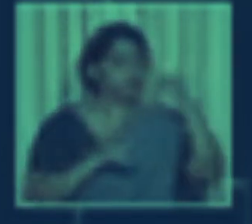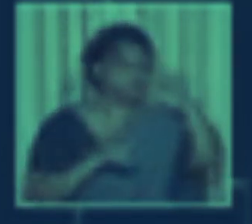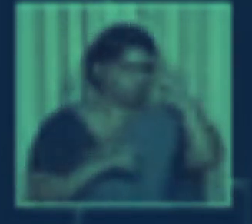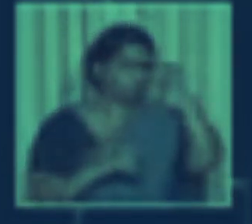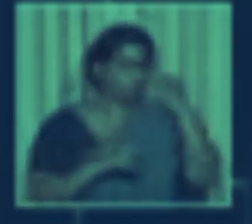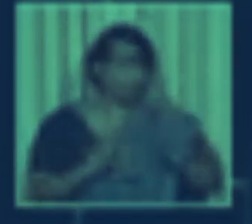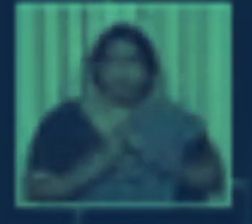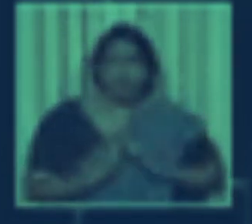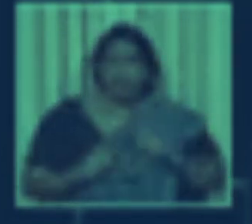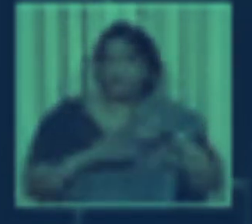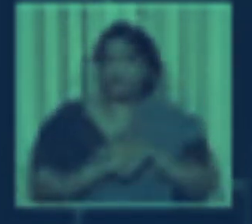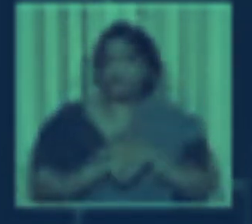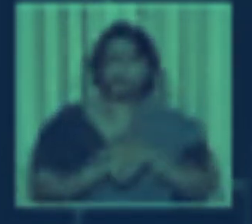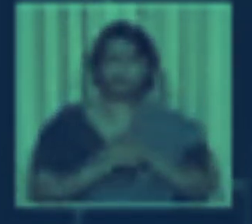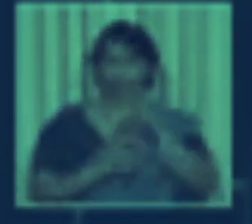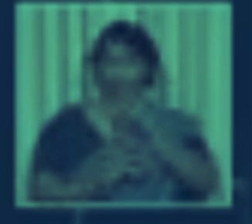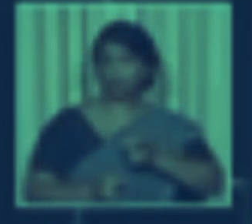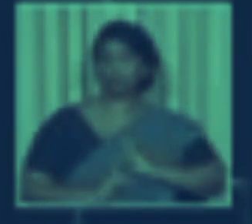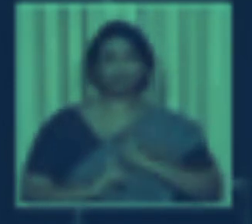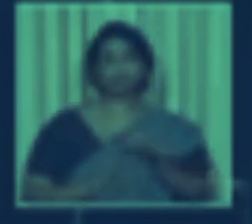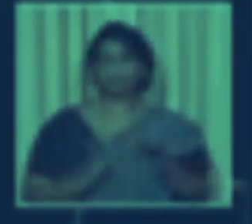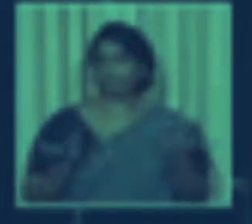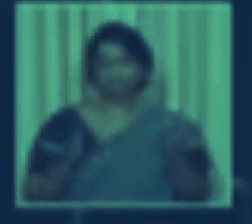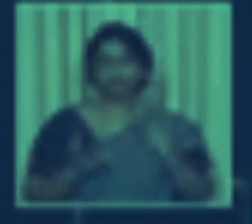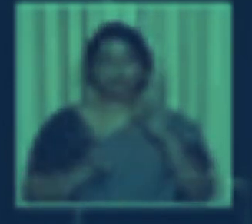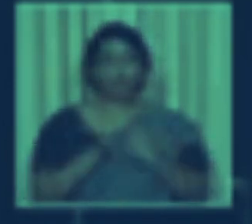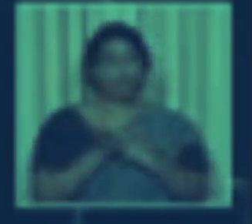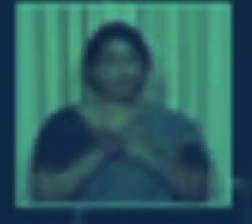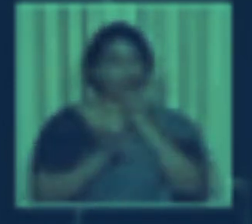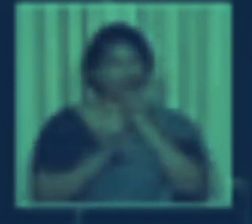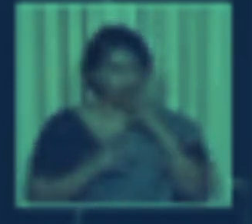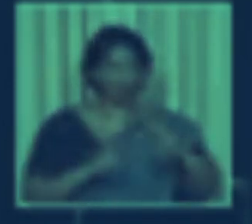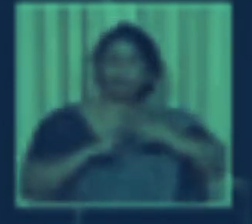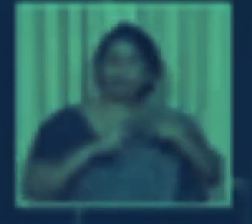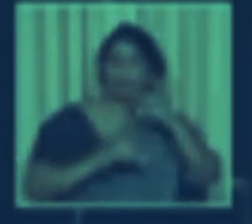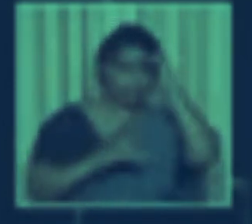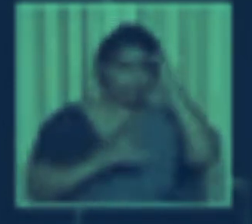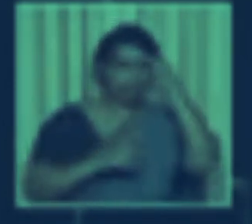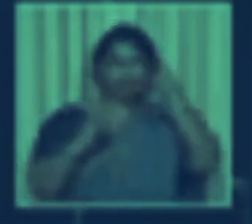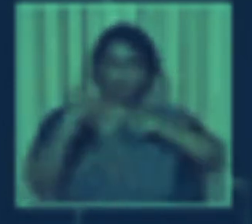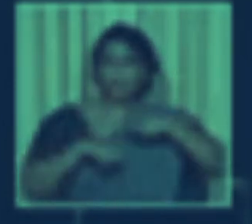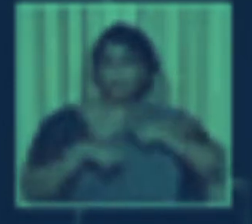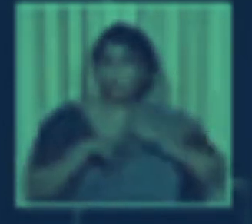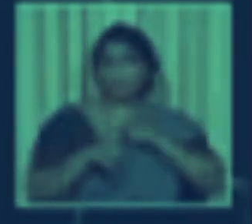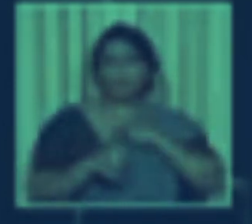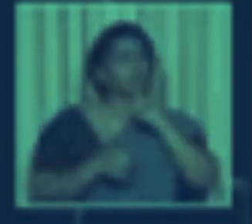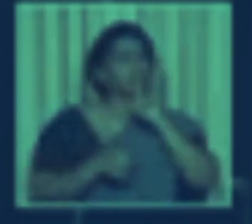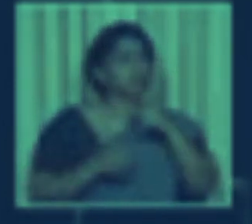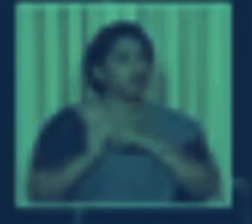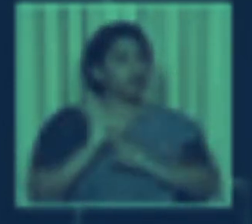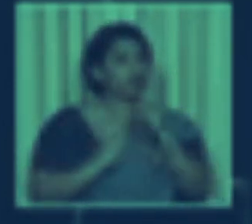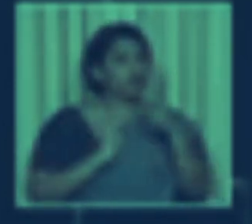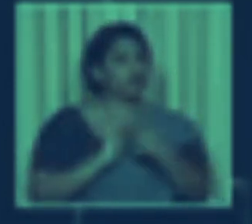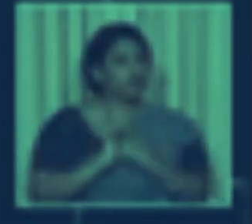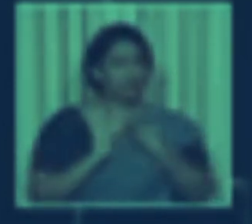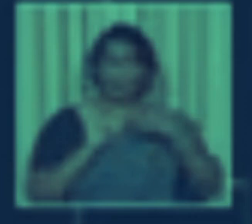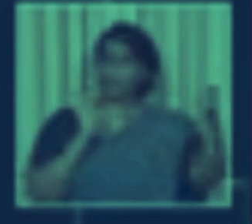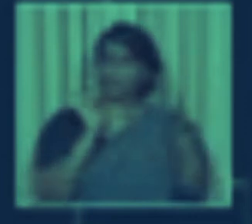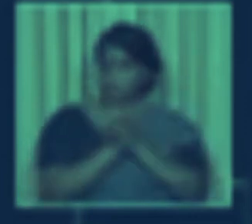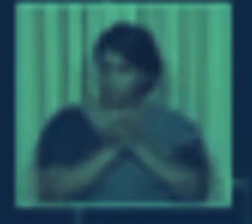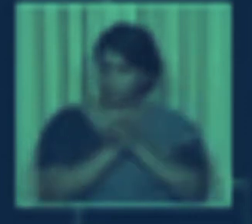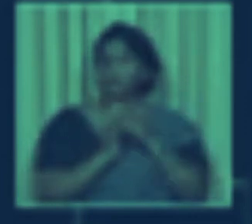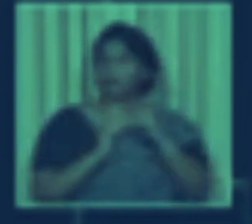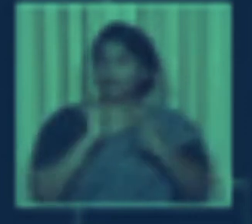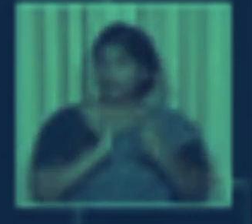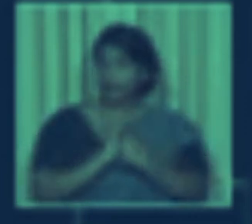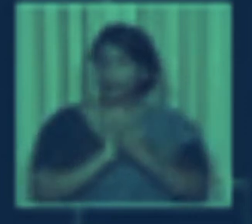என்றே தெரியாது. முஸ்லீம் காங்கிரசினுடைய தலைவர் ரவுஃப் ஹக்கீம் அவர்களையும் ஏனைய தலைமைகளையும் நோக்கி நான் இந்த கேள்வியை கேட்கின்றேன். வடக்கு கிழக்கு இணைப்பு தொடர்பாக கிழக்கின் பாராளுமன்ற